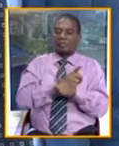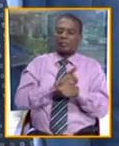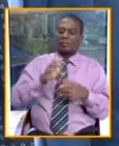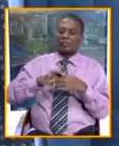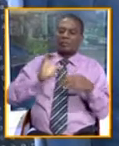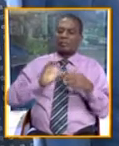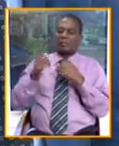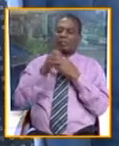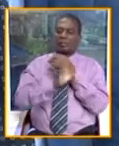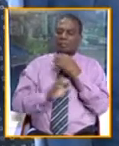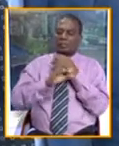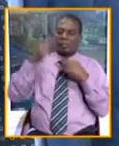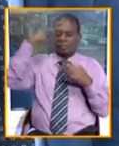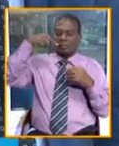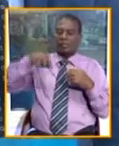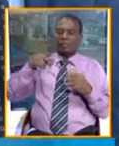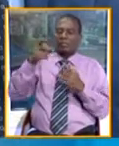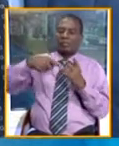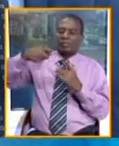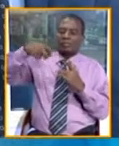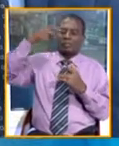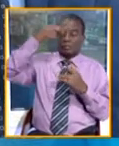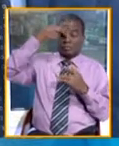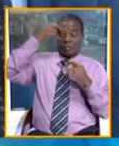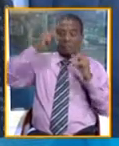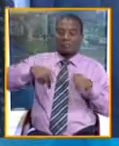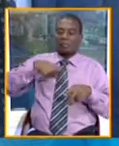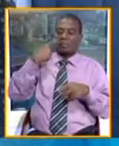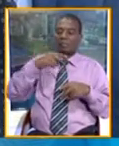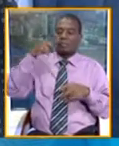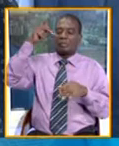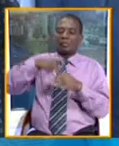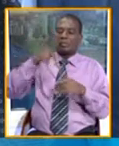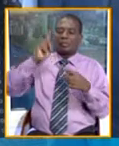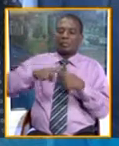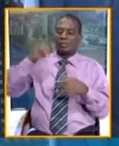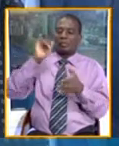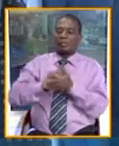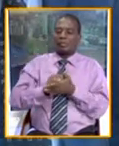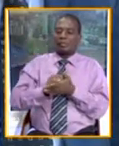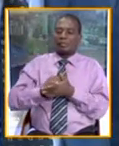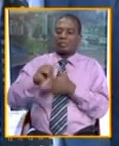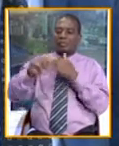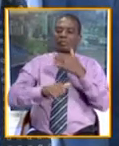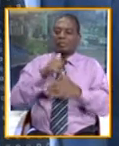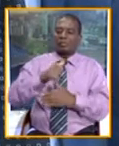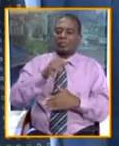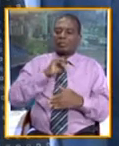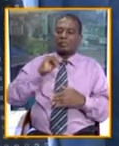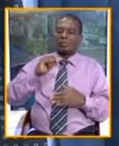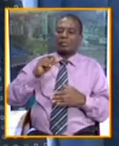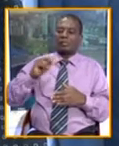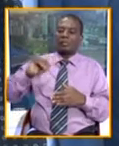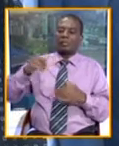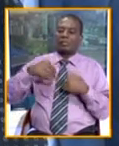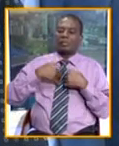de notre continent. Et je crois que parmi les personnels qui ont participé à cet événement, eh bien,